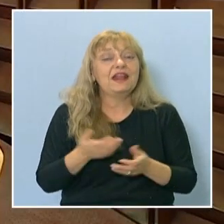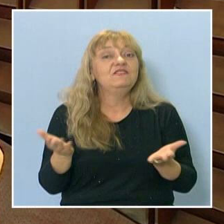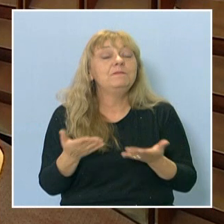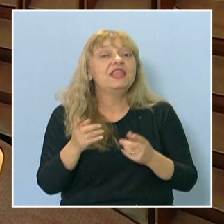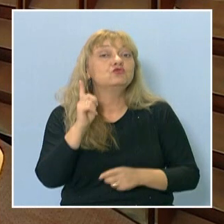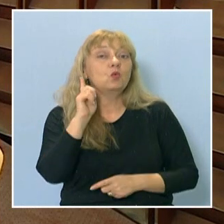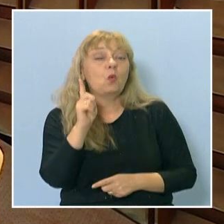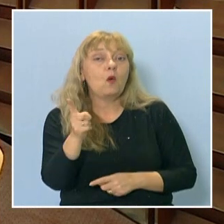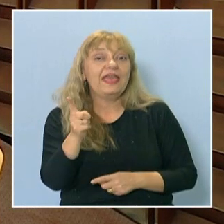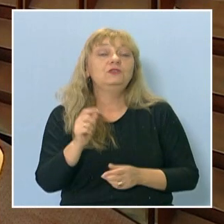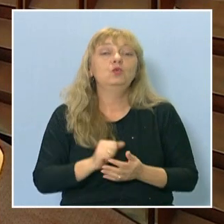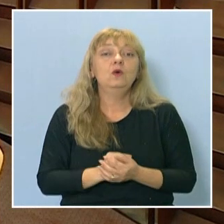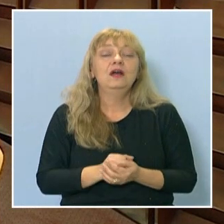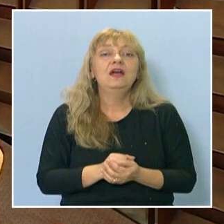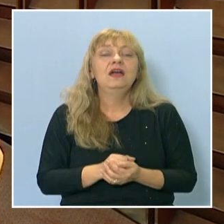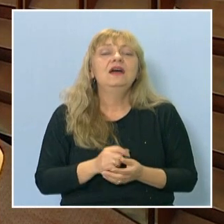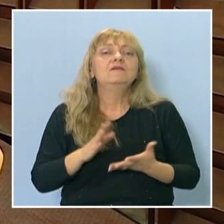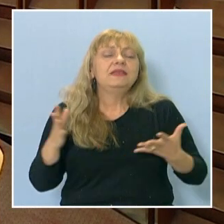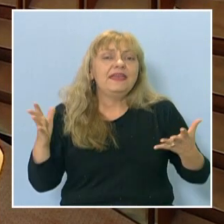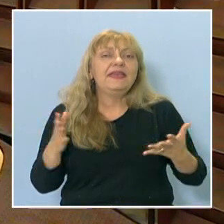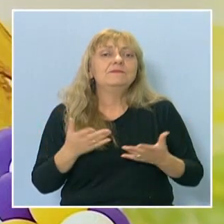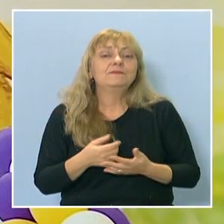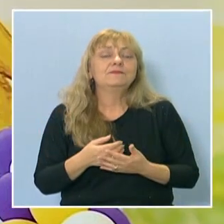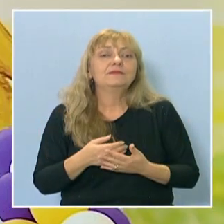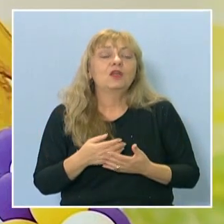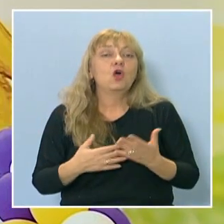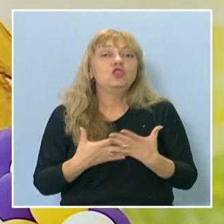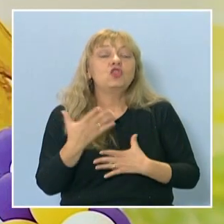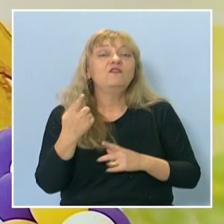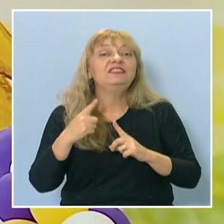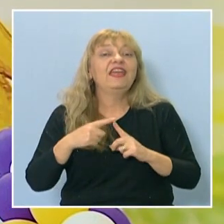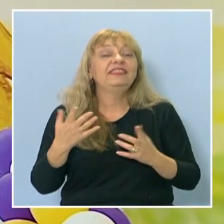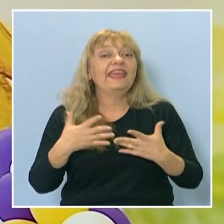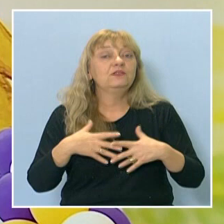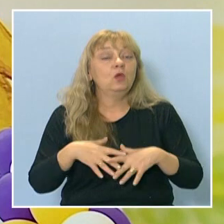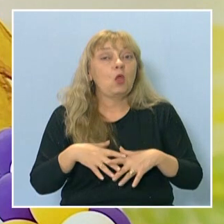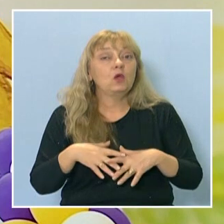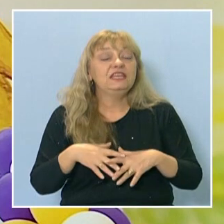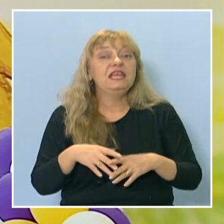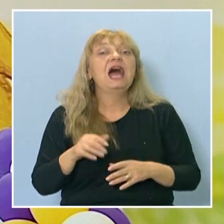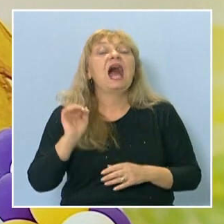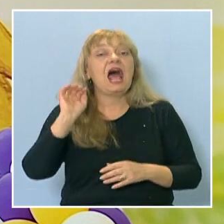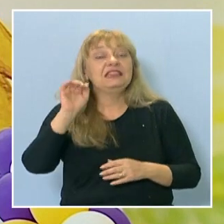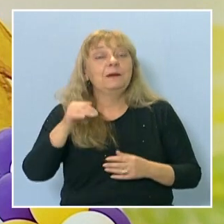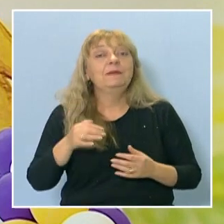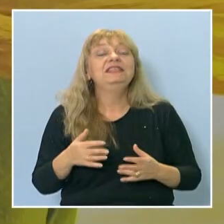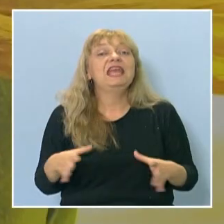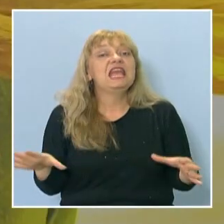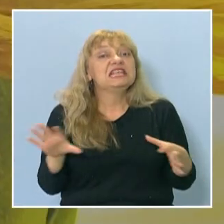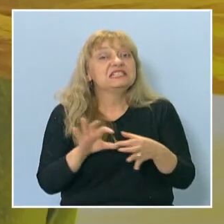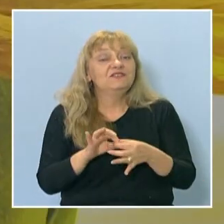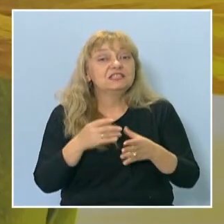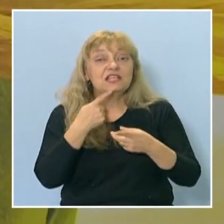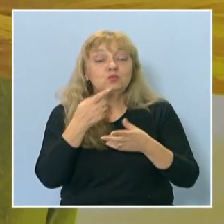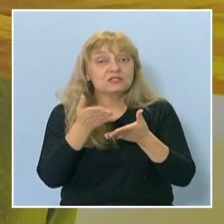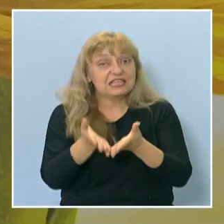което на всяка цена е новите технологии, а да бъде преплетено с тях. Естествено,